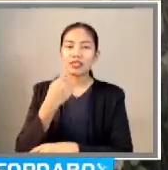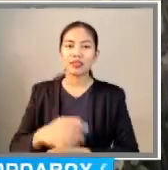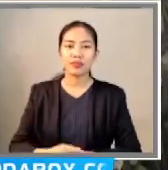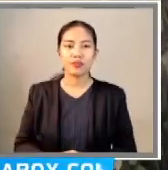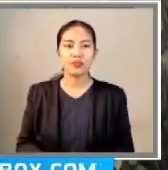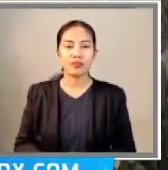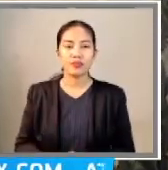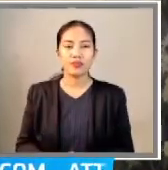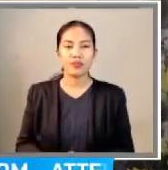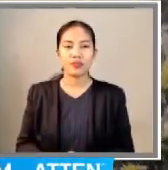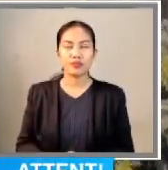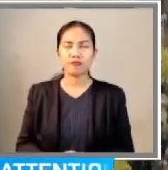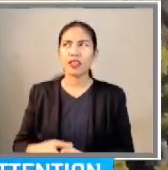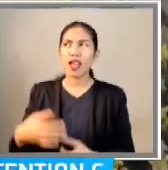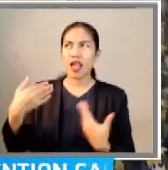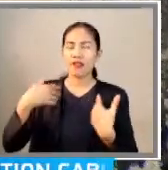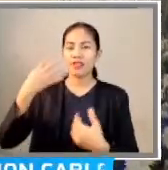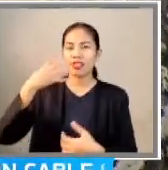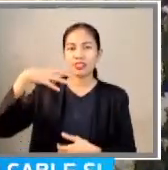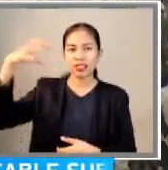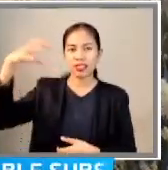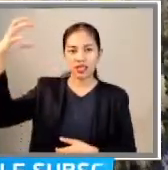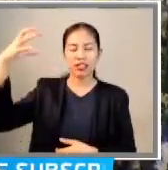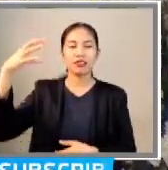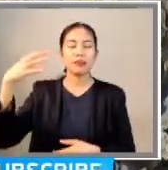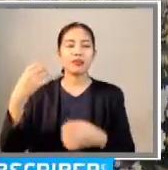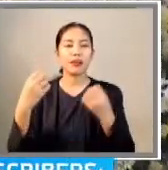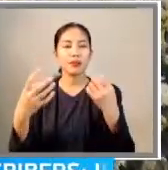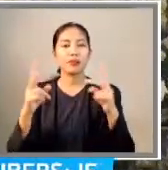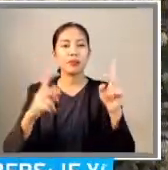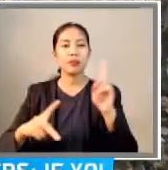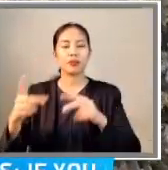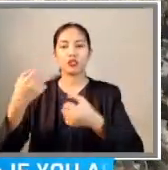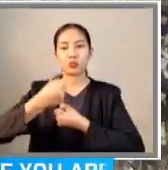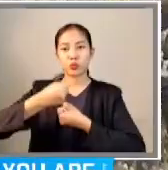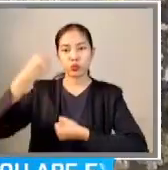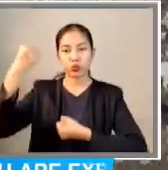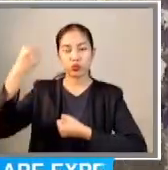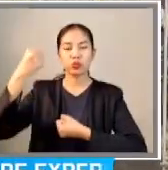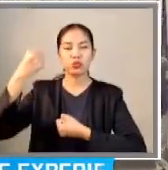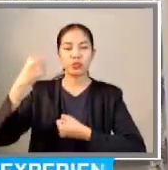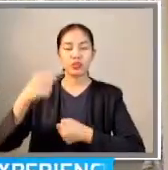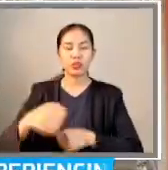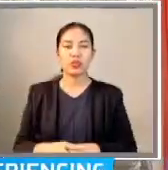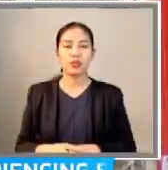ng araw, kaya at marami yung naglabas ng kanilang mga payong para hindi naman na mainitan.